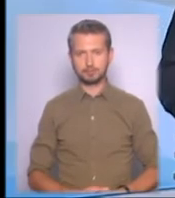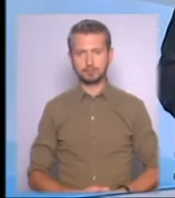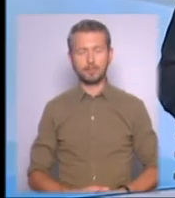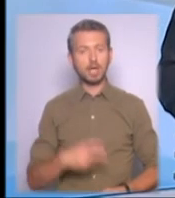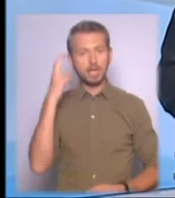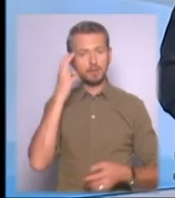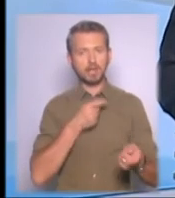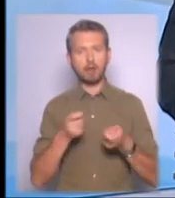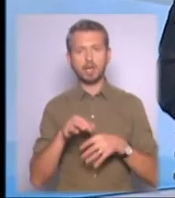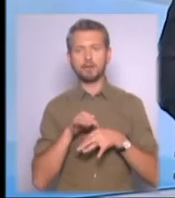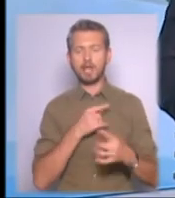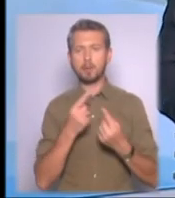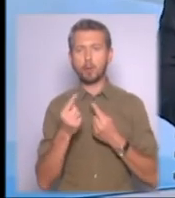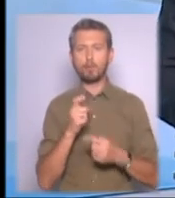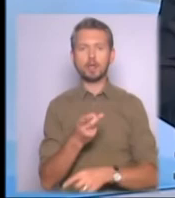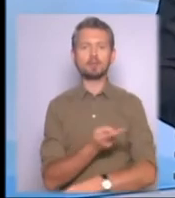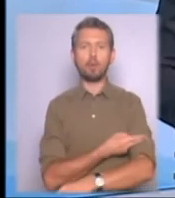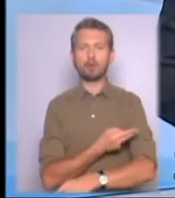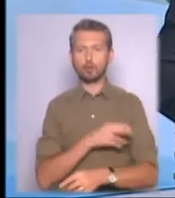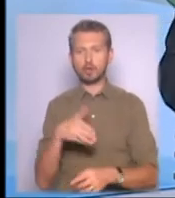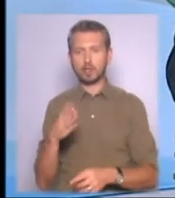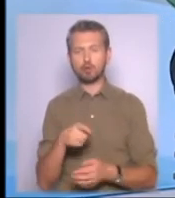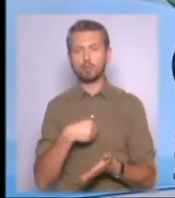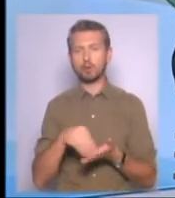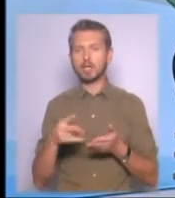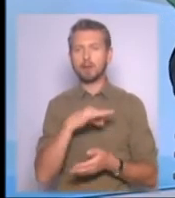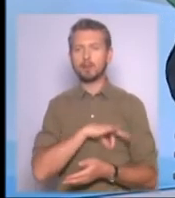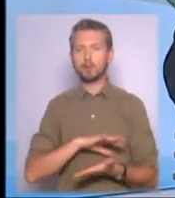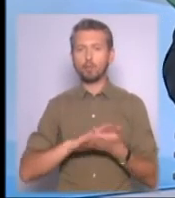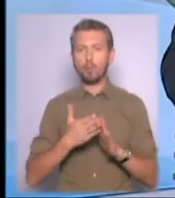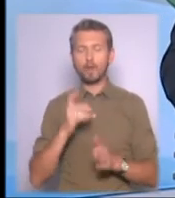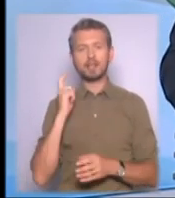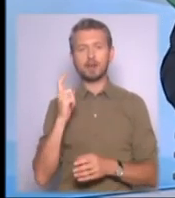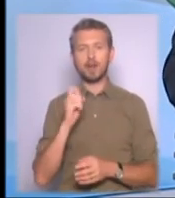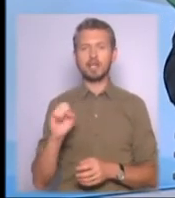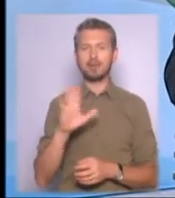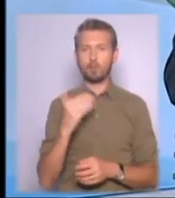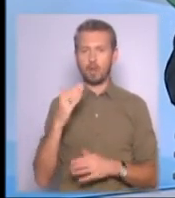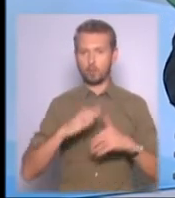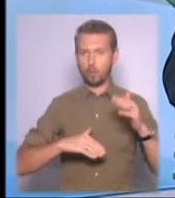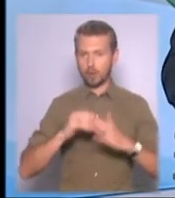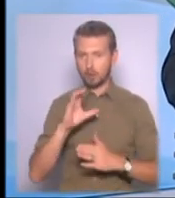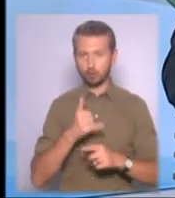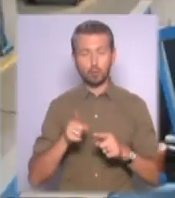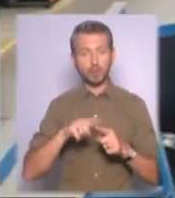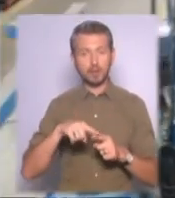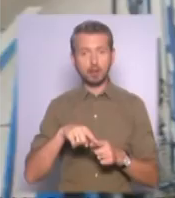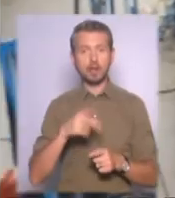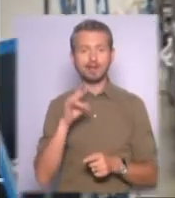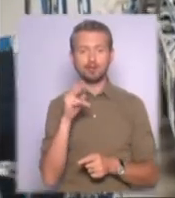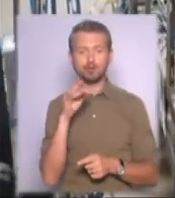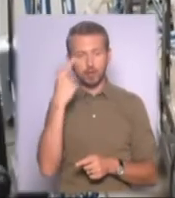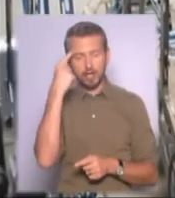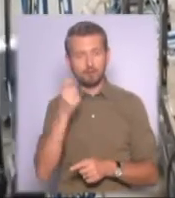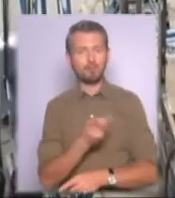Київська влада веде переговори з польською стороною, щоб придбати на вигідних умовах трамваї європейського класу. Про це мер Києва Віталій Кличко заявив у Польщі